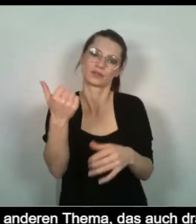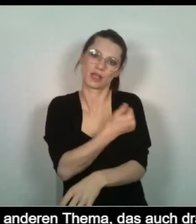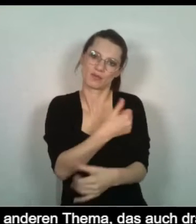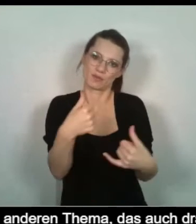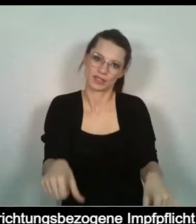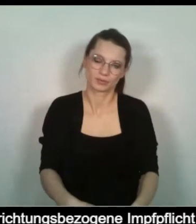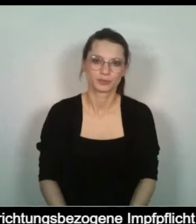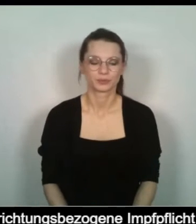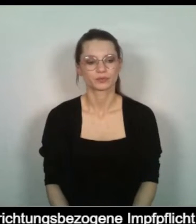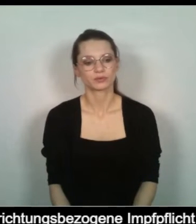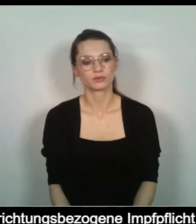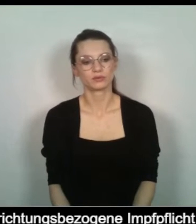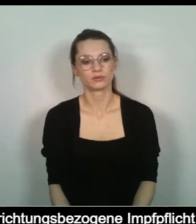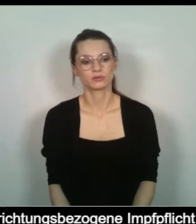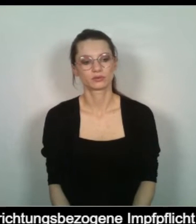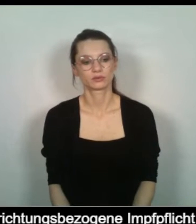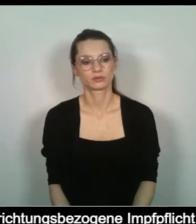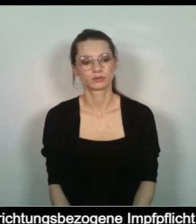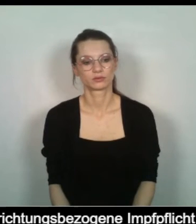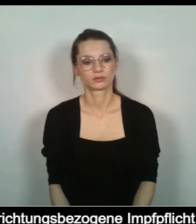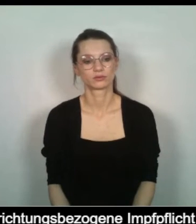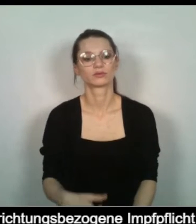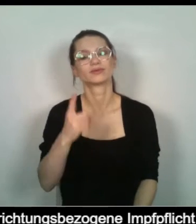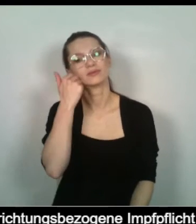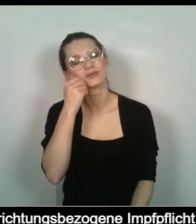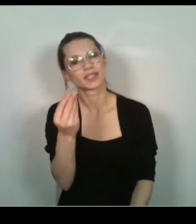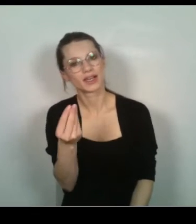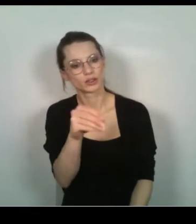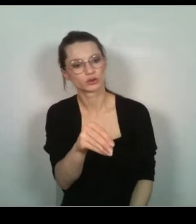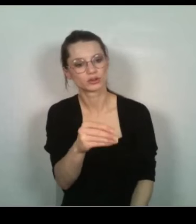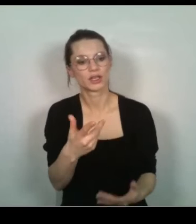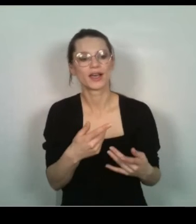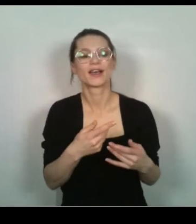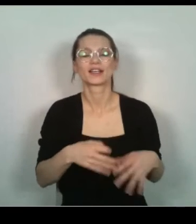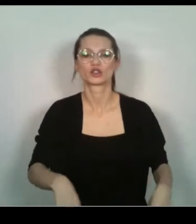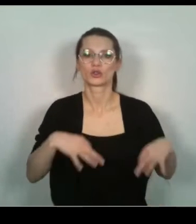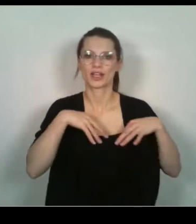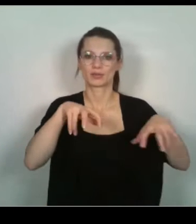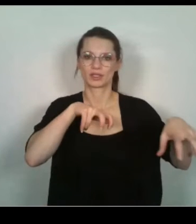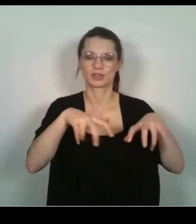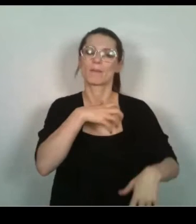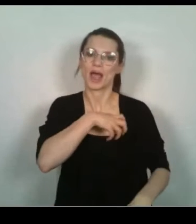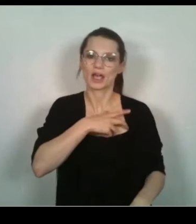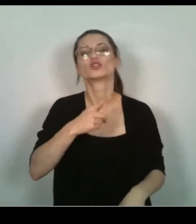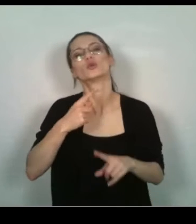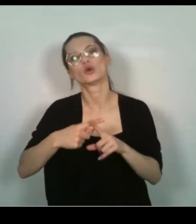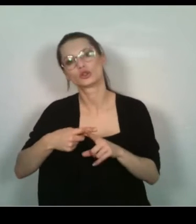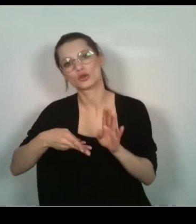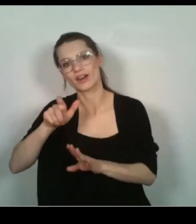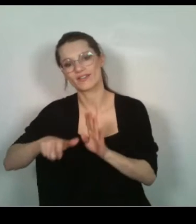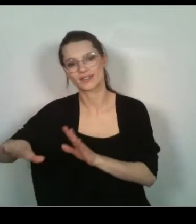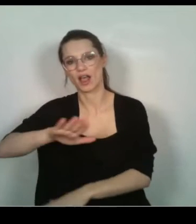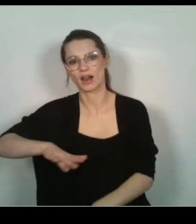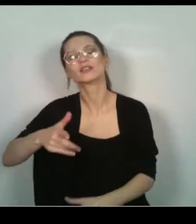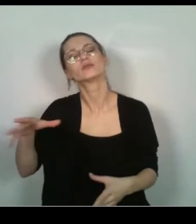Ich darf nur ergänzen, soweit mein Eindruck ist, arbeiten die beiden Gesundheitsminister Bayern und NRW, Laumann und Holicek, eng